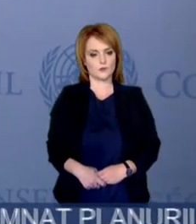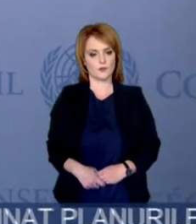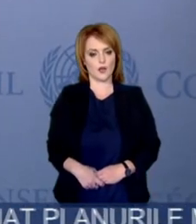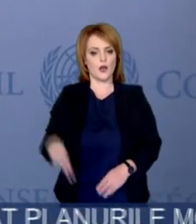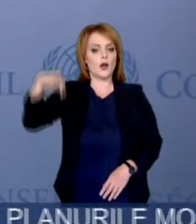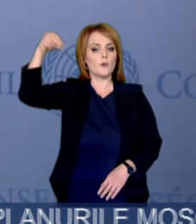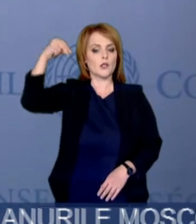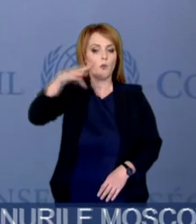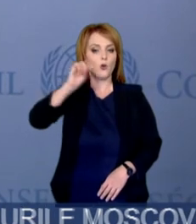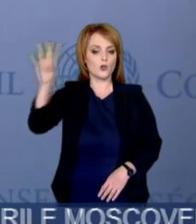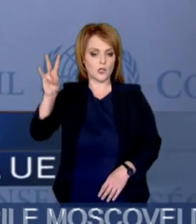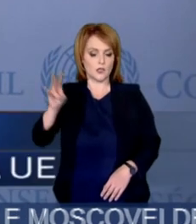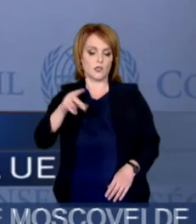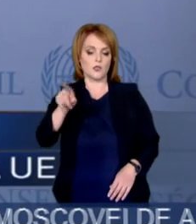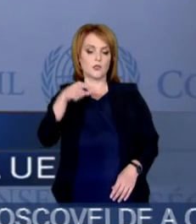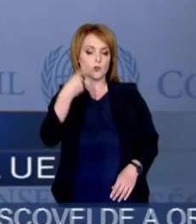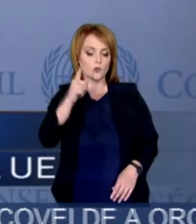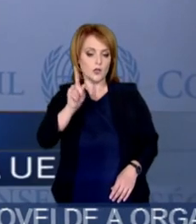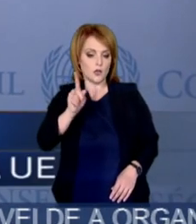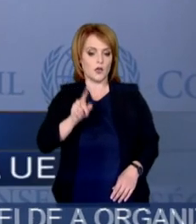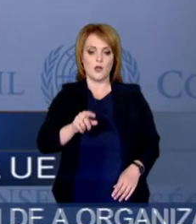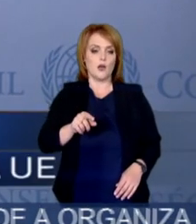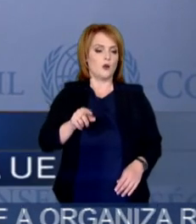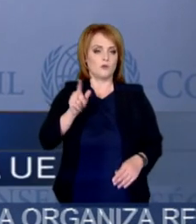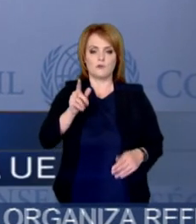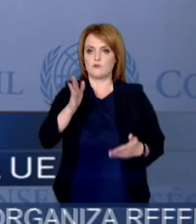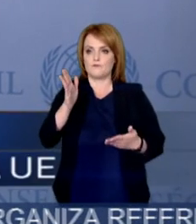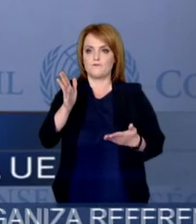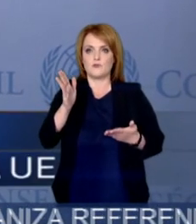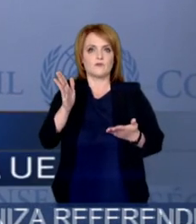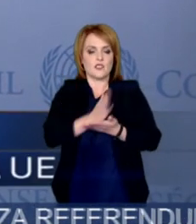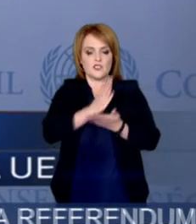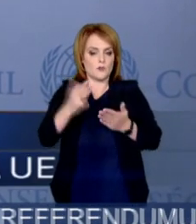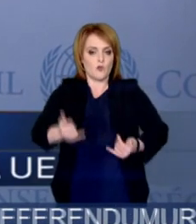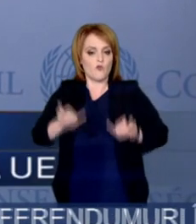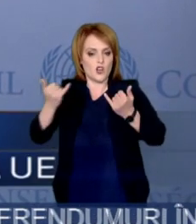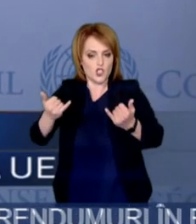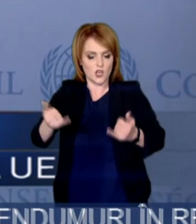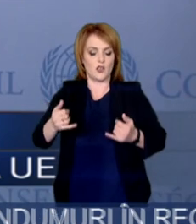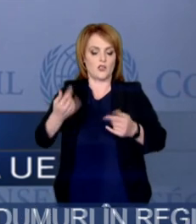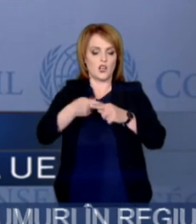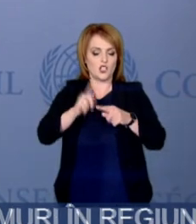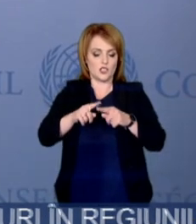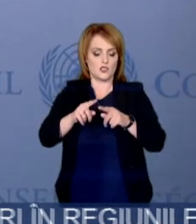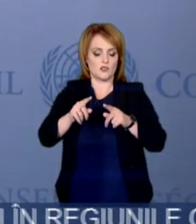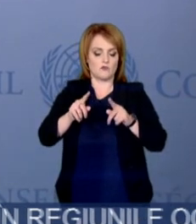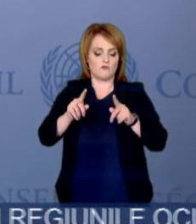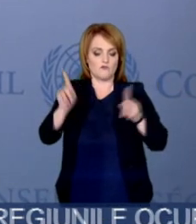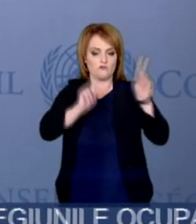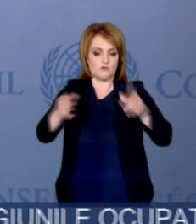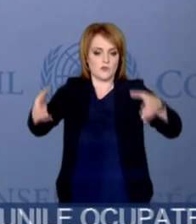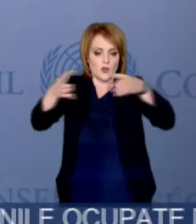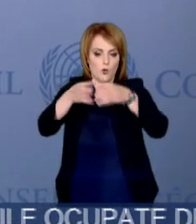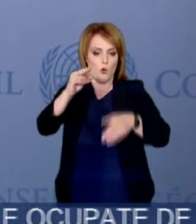președintele putine arată că de consideră absolut valorile Națiunilor Unite și acest consiliu trebuie să fie unit la fel ca întreaga